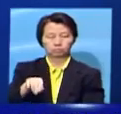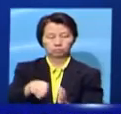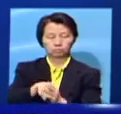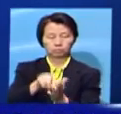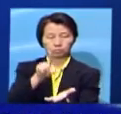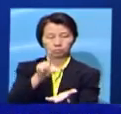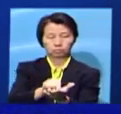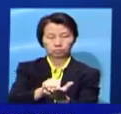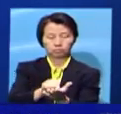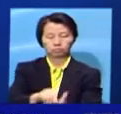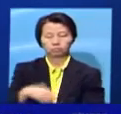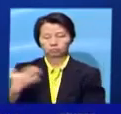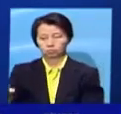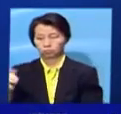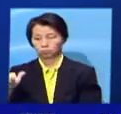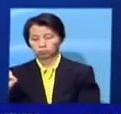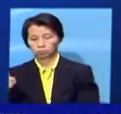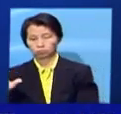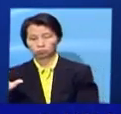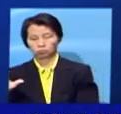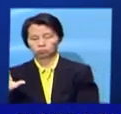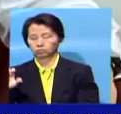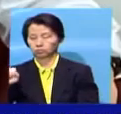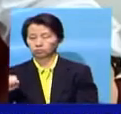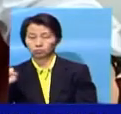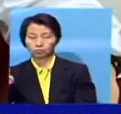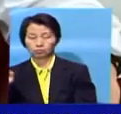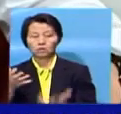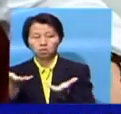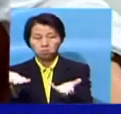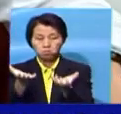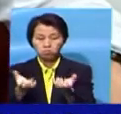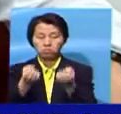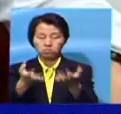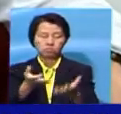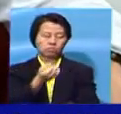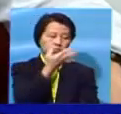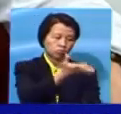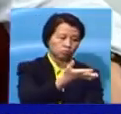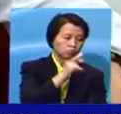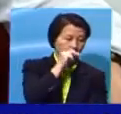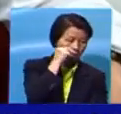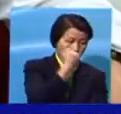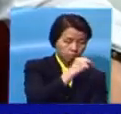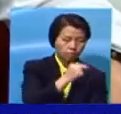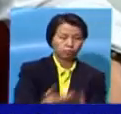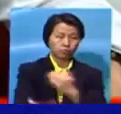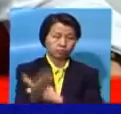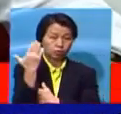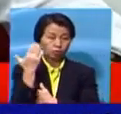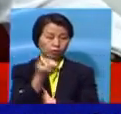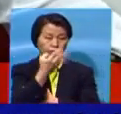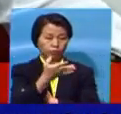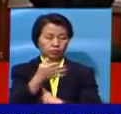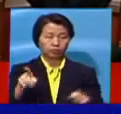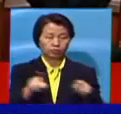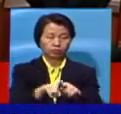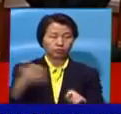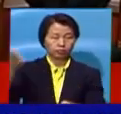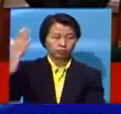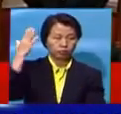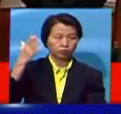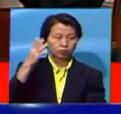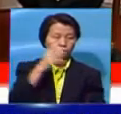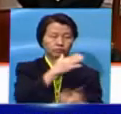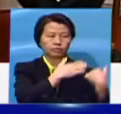menyatakan hasrat beliau untuk melepaskan jawatan dalam pertemuan dengan Perdana Menteri pagi tadi yang turut disertai bekas menteri di jabatan Perdana Menteri